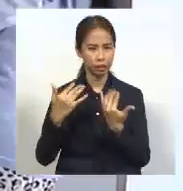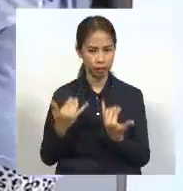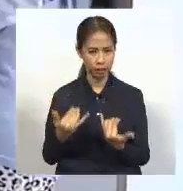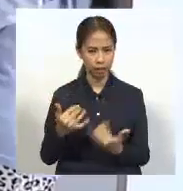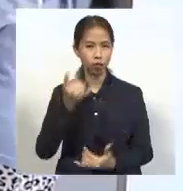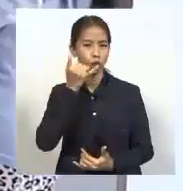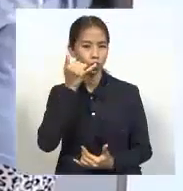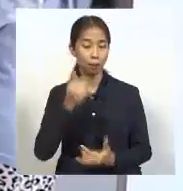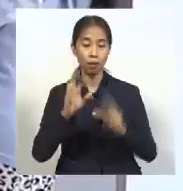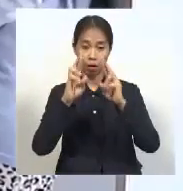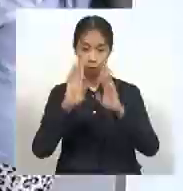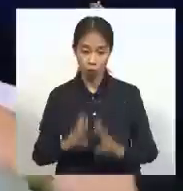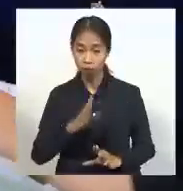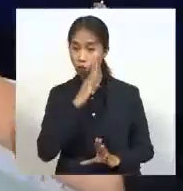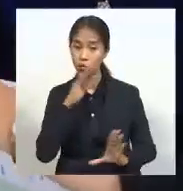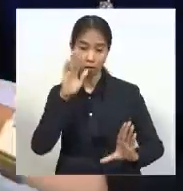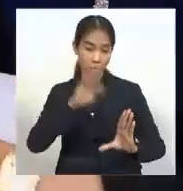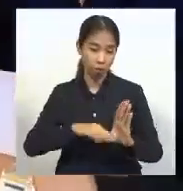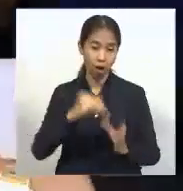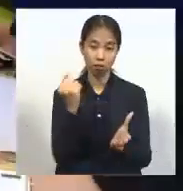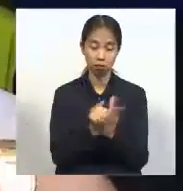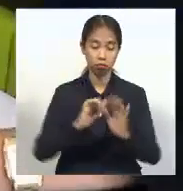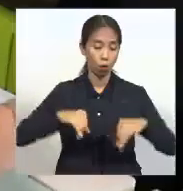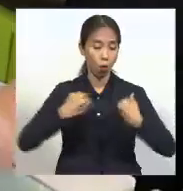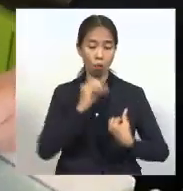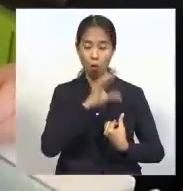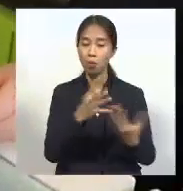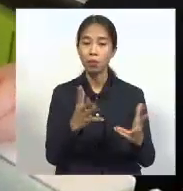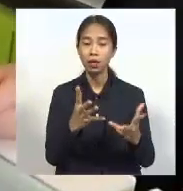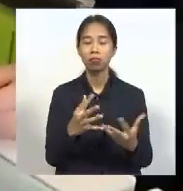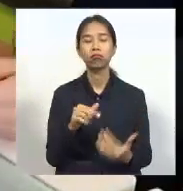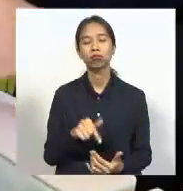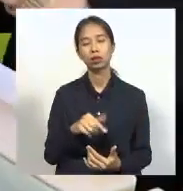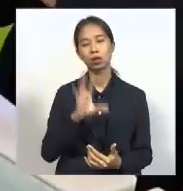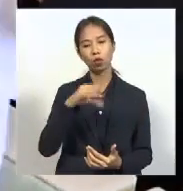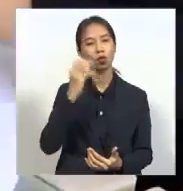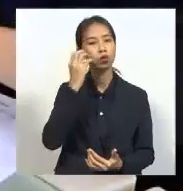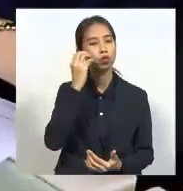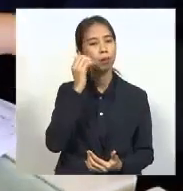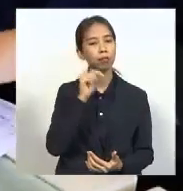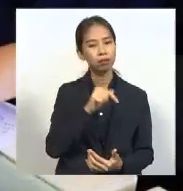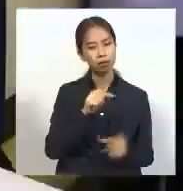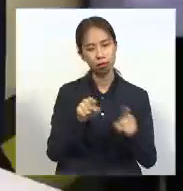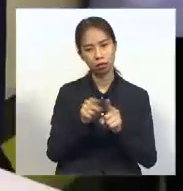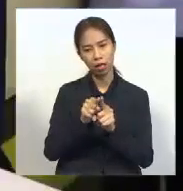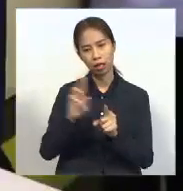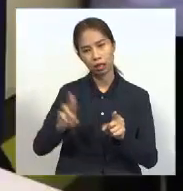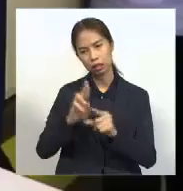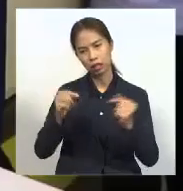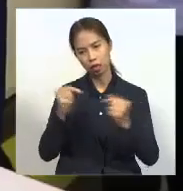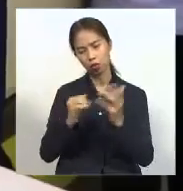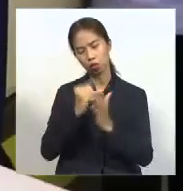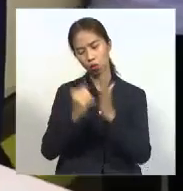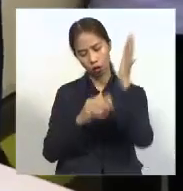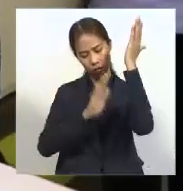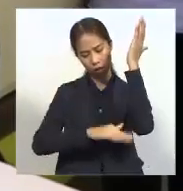ทุกระบบหากไม่ลงทะเบียนตามที่กำหนดผู้ใช้โทรศัพท์เคลื่อนที่จะไม่สามารถนำโทรศัพท์เคลื่อนที่มาใช้งานในพื้นที่